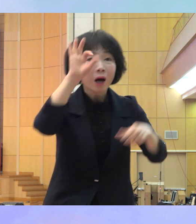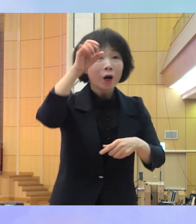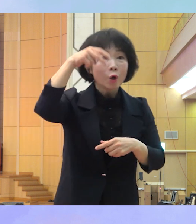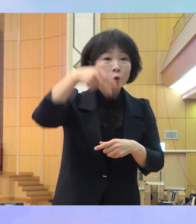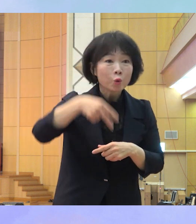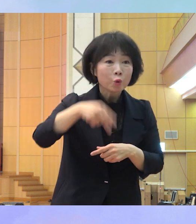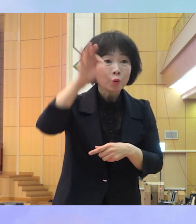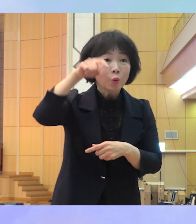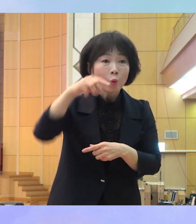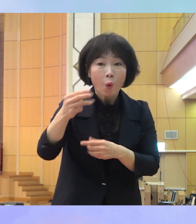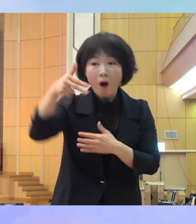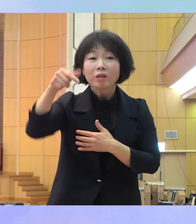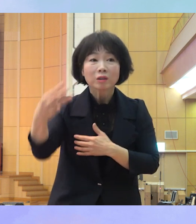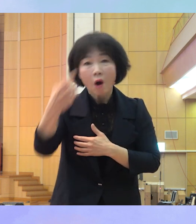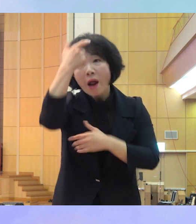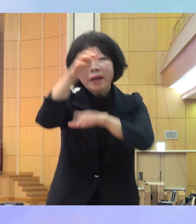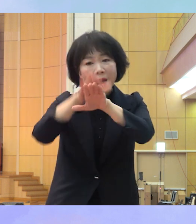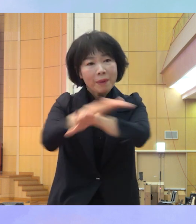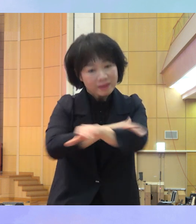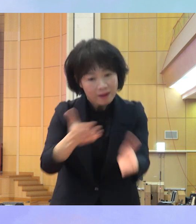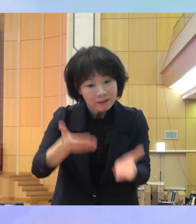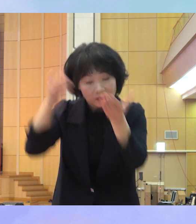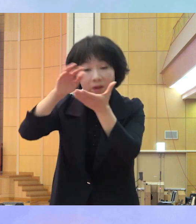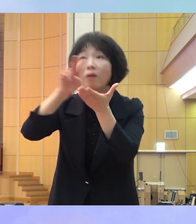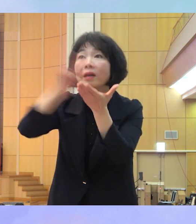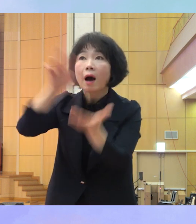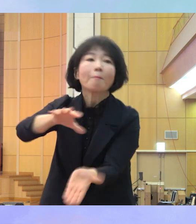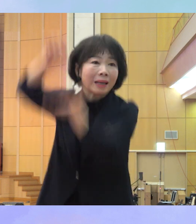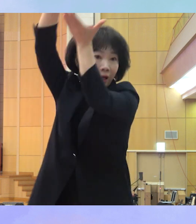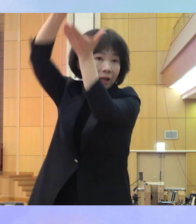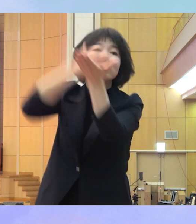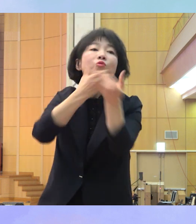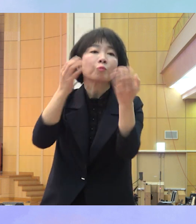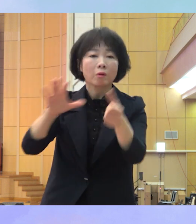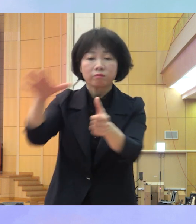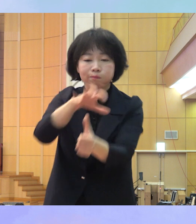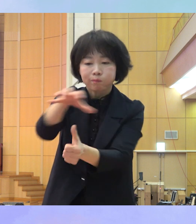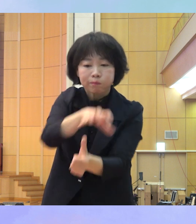예배를 드리는 거죠. 유월절 예배. 예? 유월절 예배. 그래서